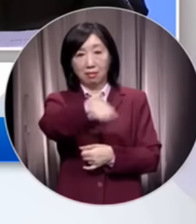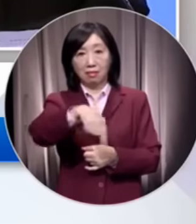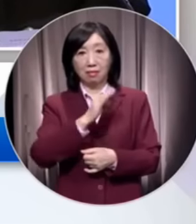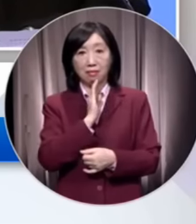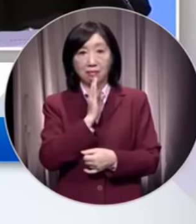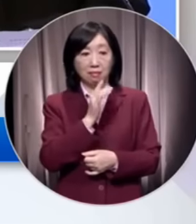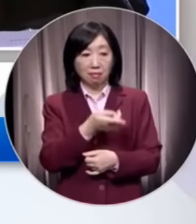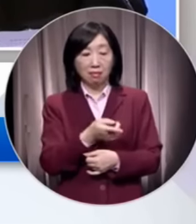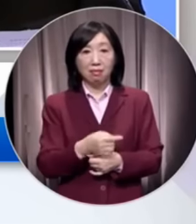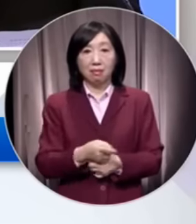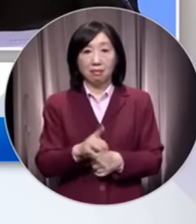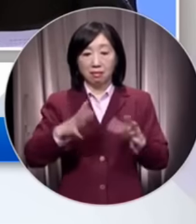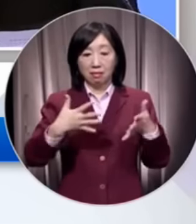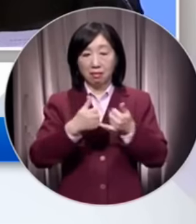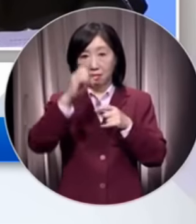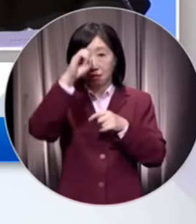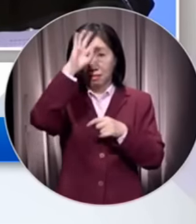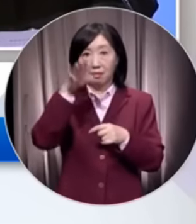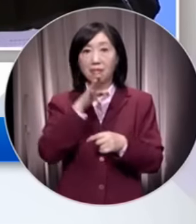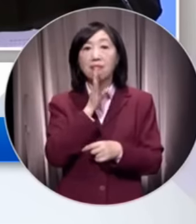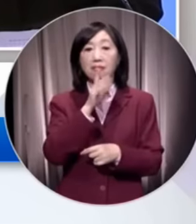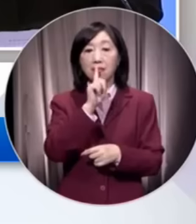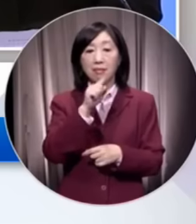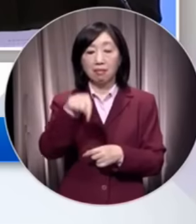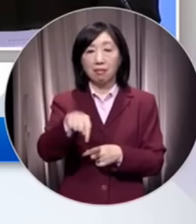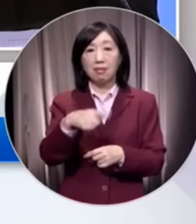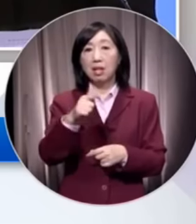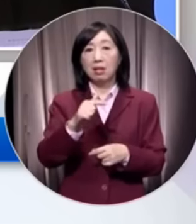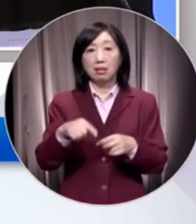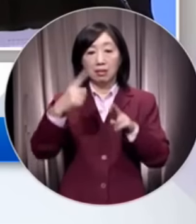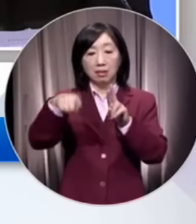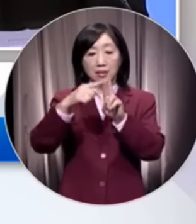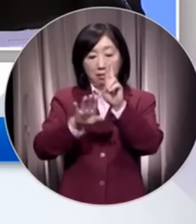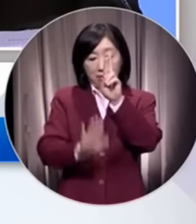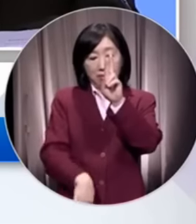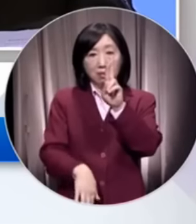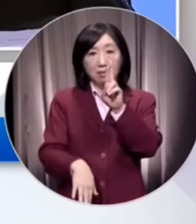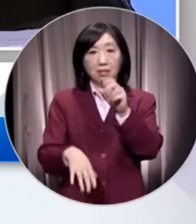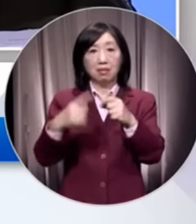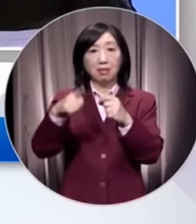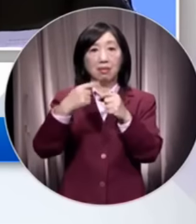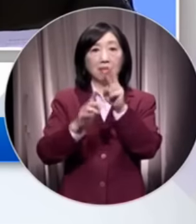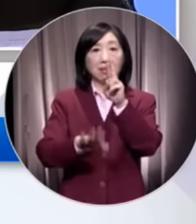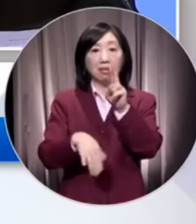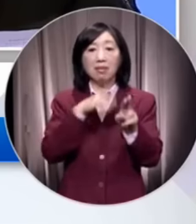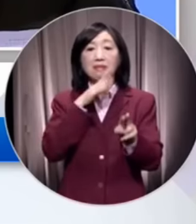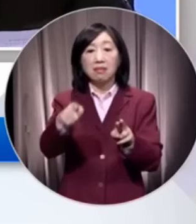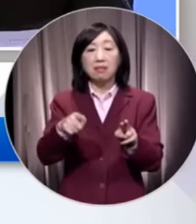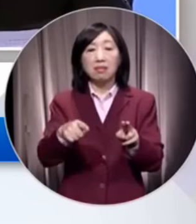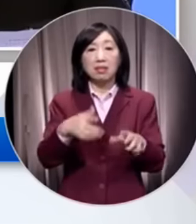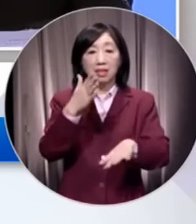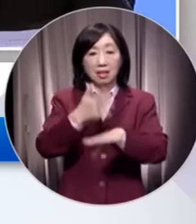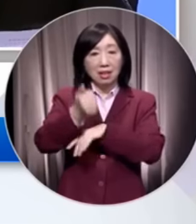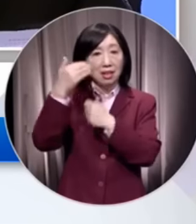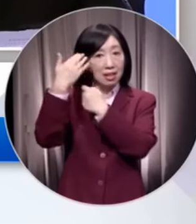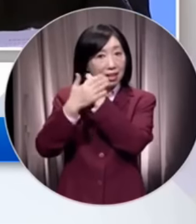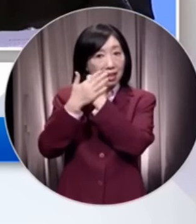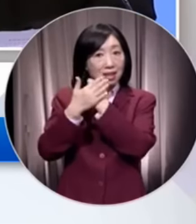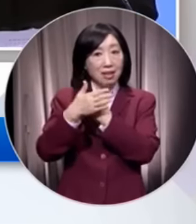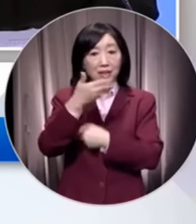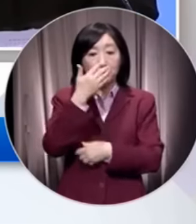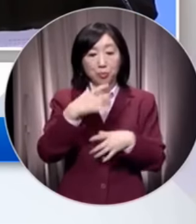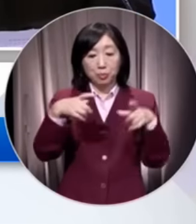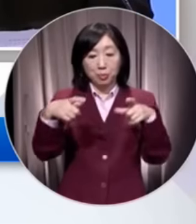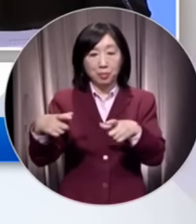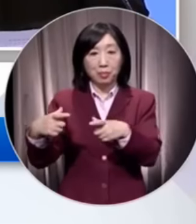明？国民党说这是一个岁末感恩参会，但是朱主席说这是尾牙，究竟是感恩